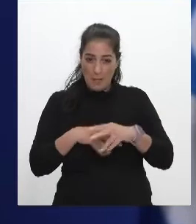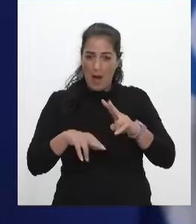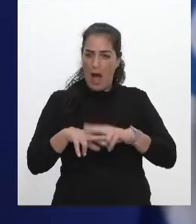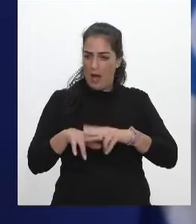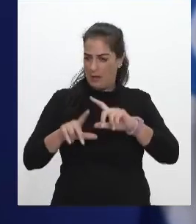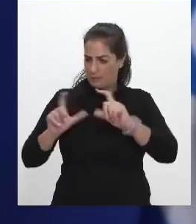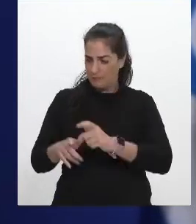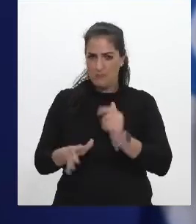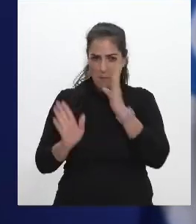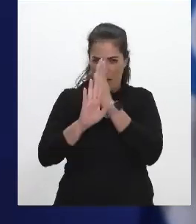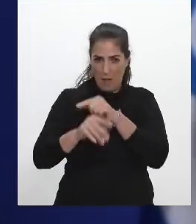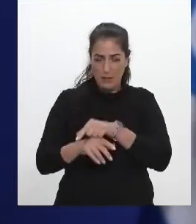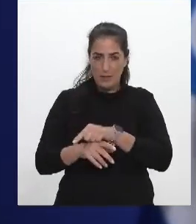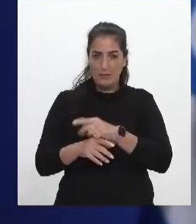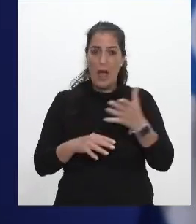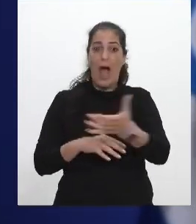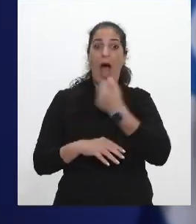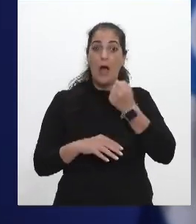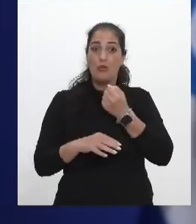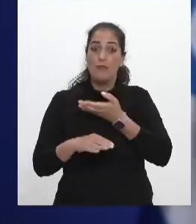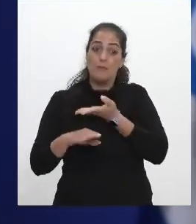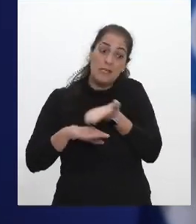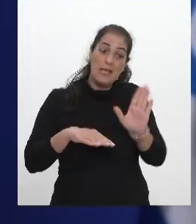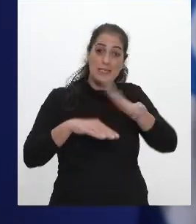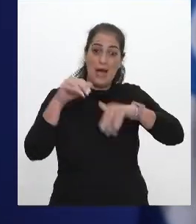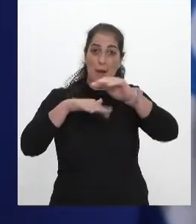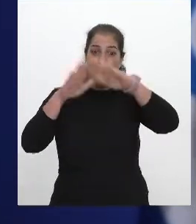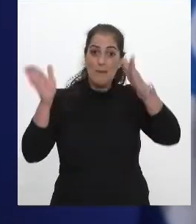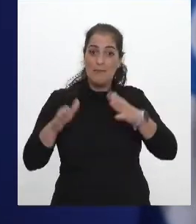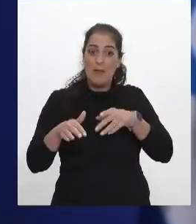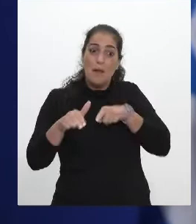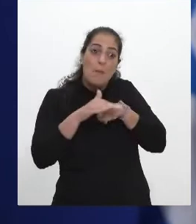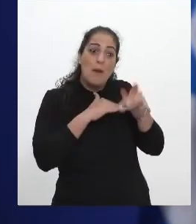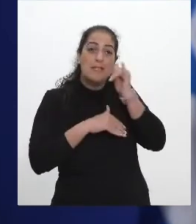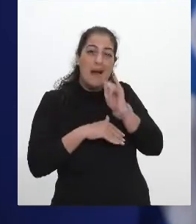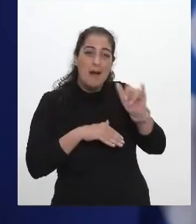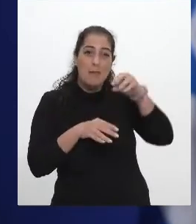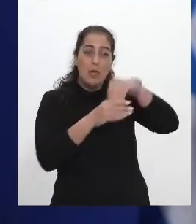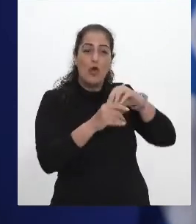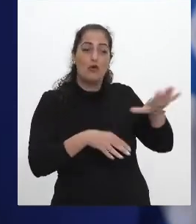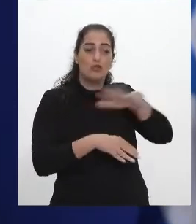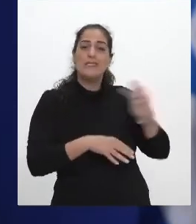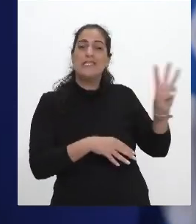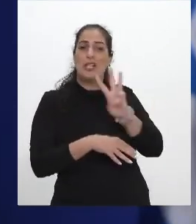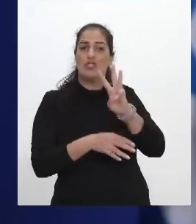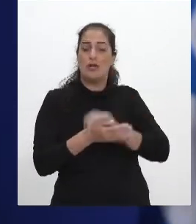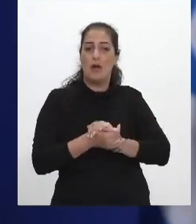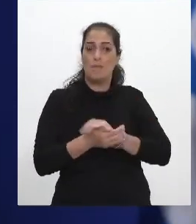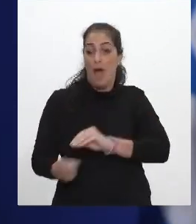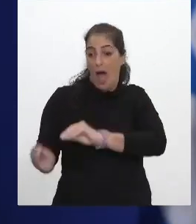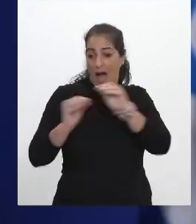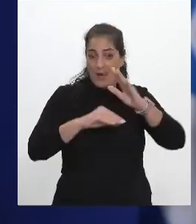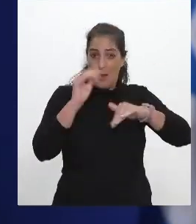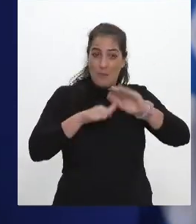המחבלים החטופים יצאו מהמבנה במסע מילוט לתוך סג'עיה הם עוברים למבנה נוסף